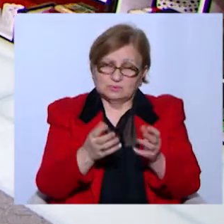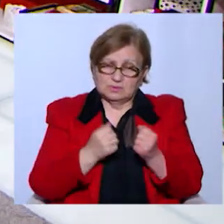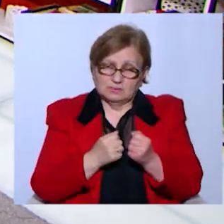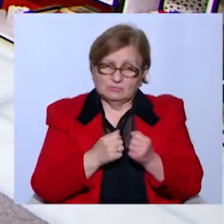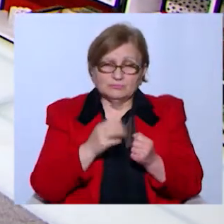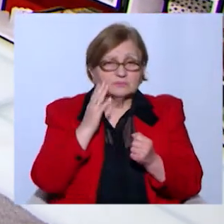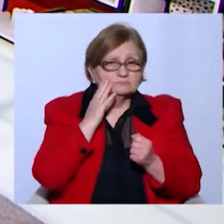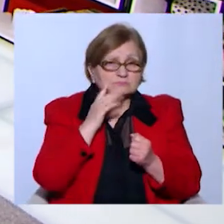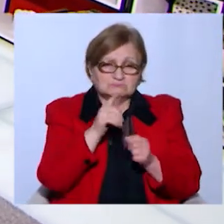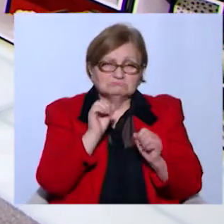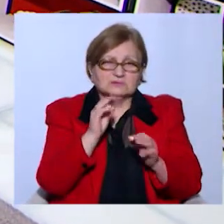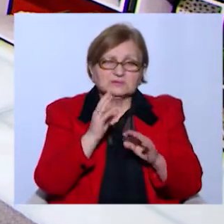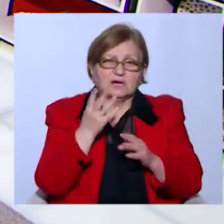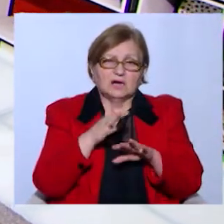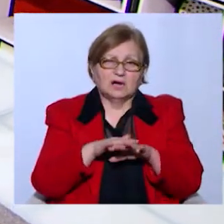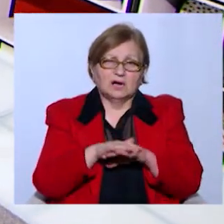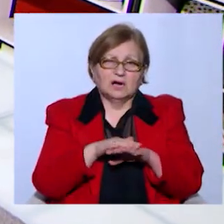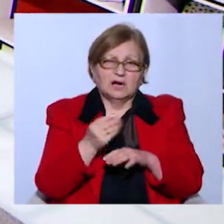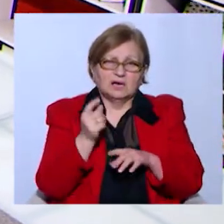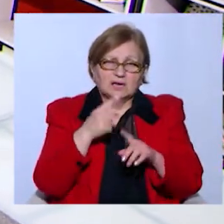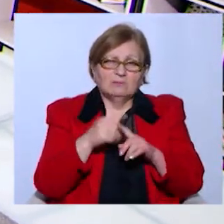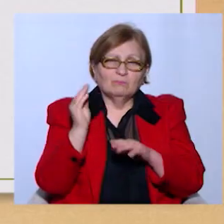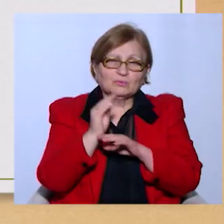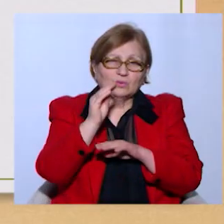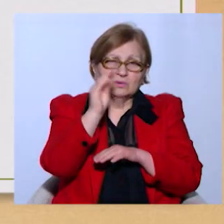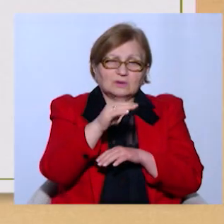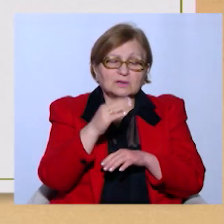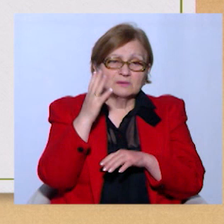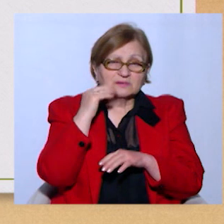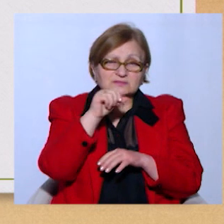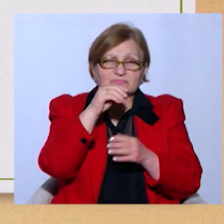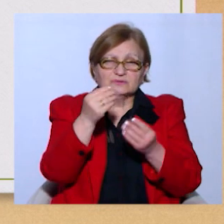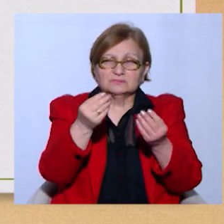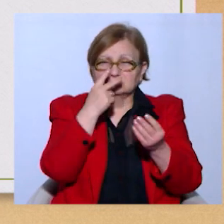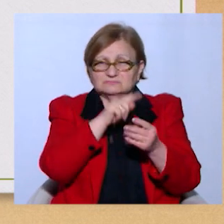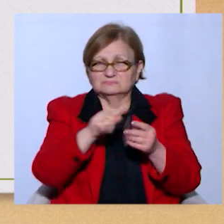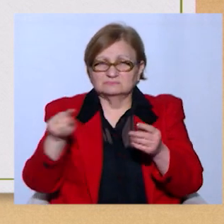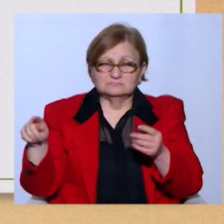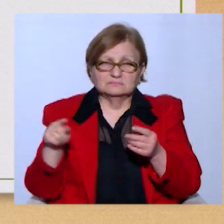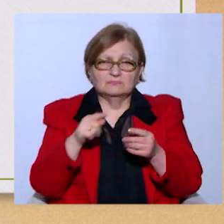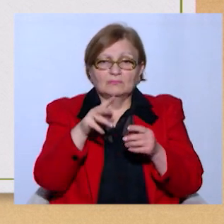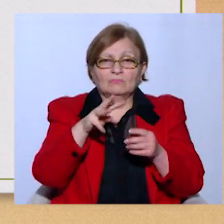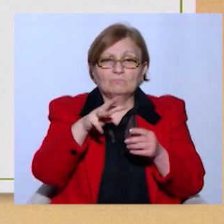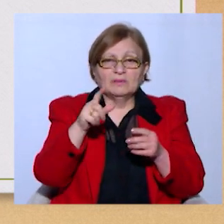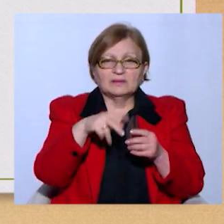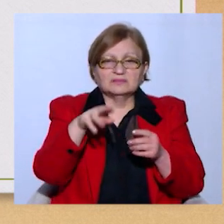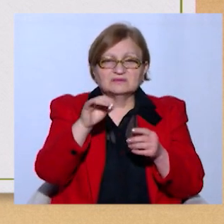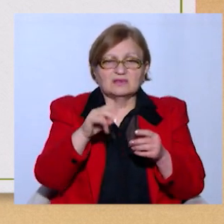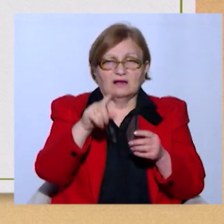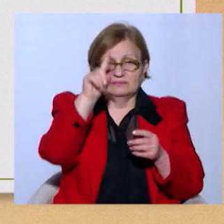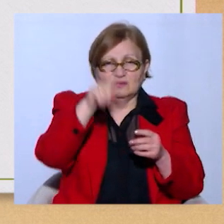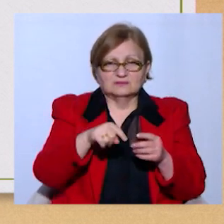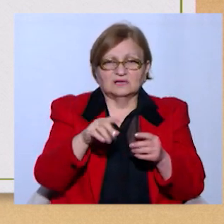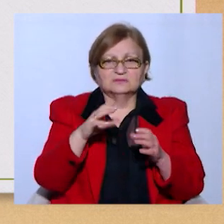არის, რომ არითმეტიკული პროგრესიას, როგორც რიცხვით მონაცემებს რო შევხედოთ, მედიანა და საშუალო ერთმანეთს